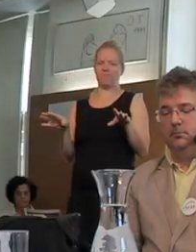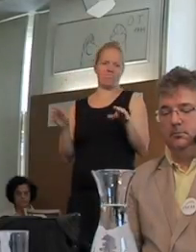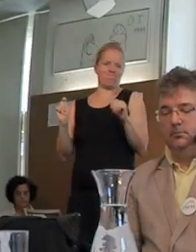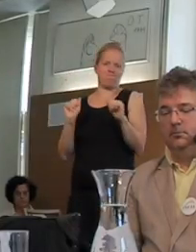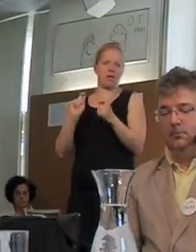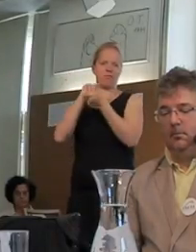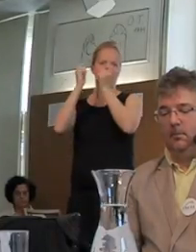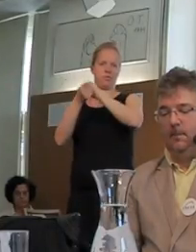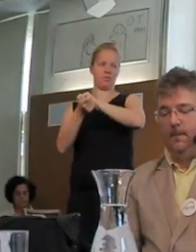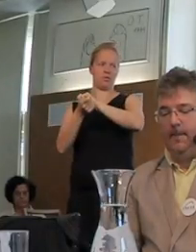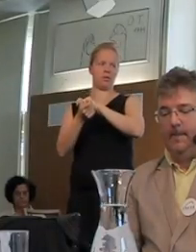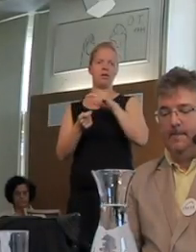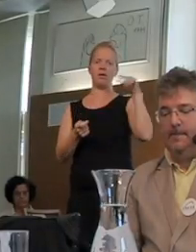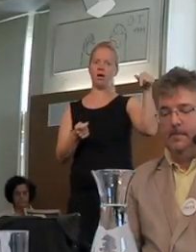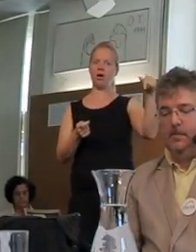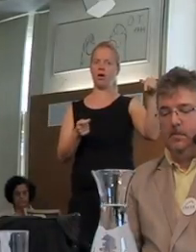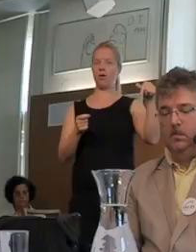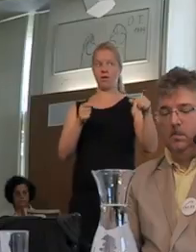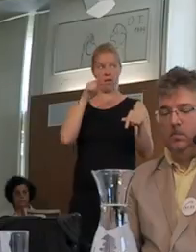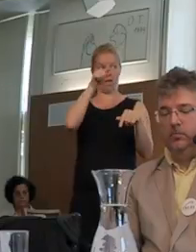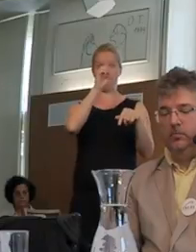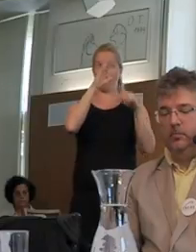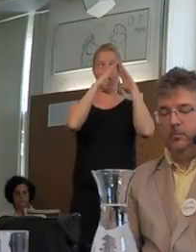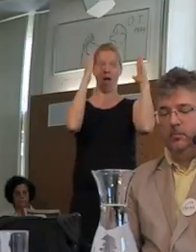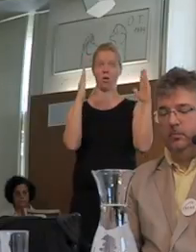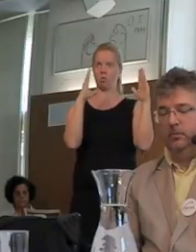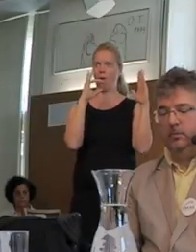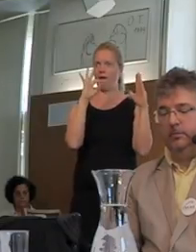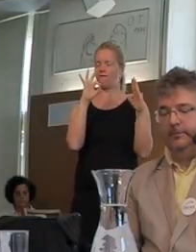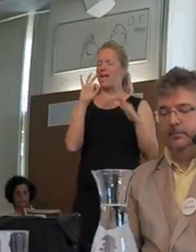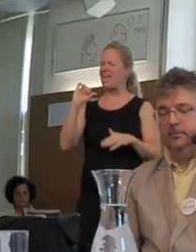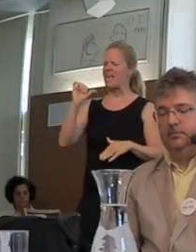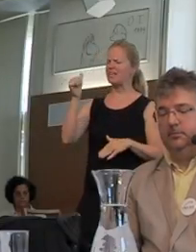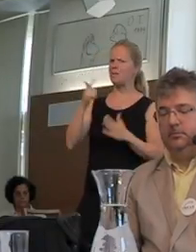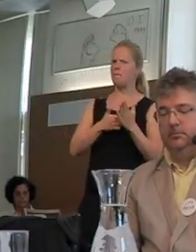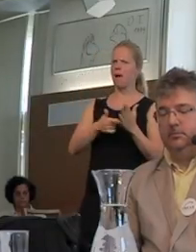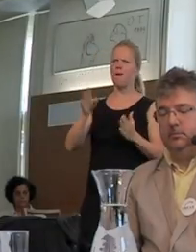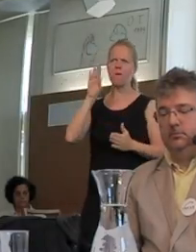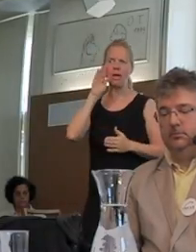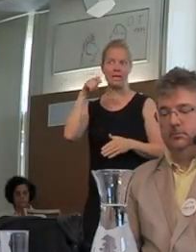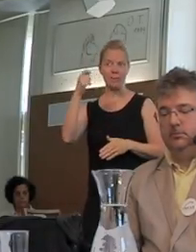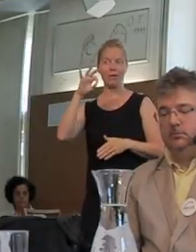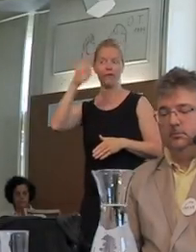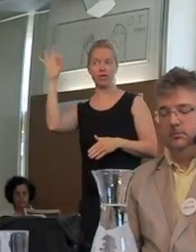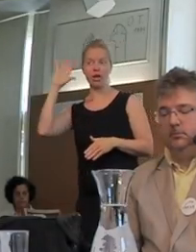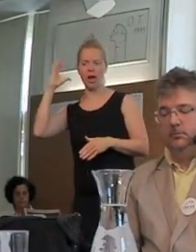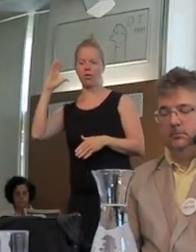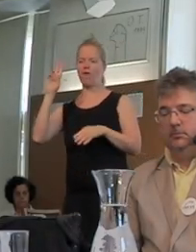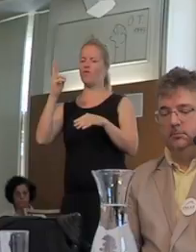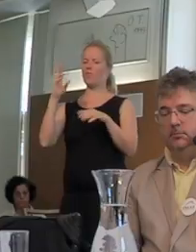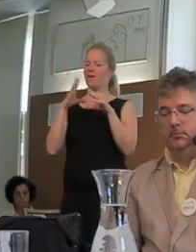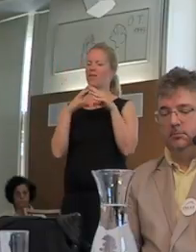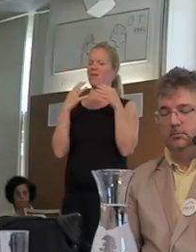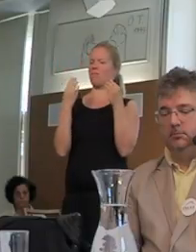im ORF, auch hier im Funkhaus sind, die zum ersten Mal dann von Frickradio hören, weil sie gemeinsam auf einem Programm drauf sind, auf